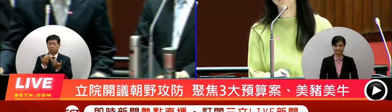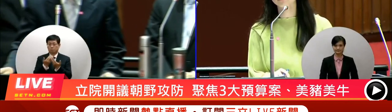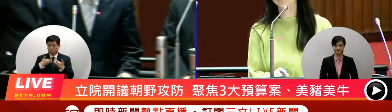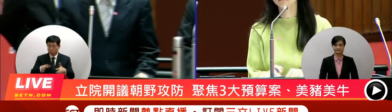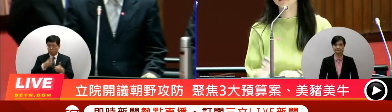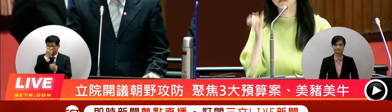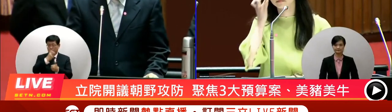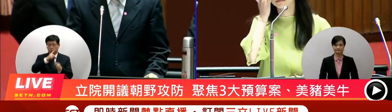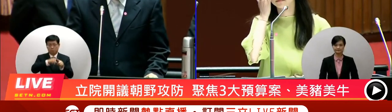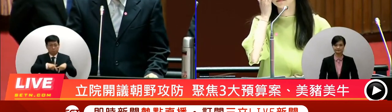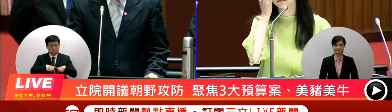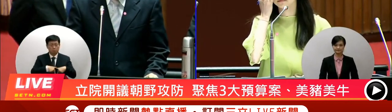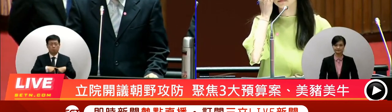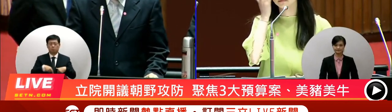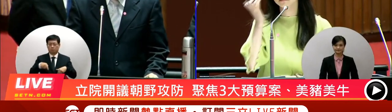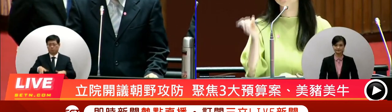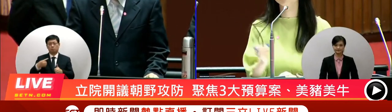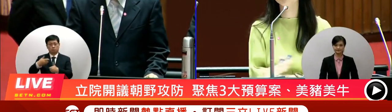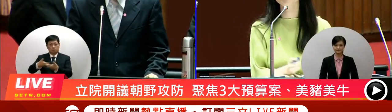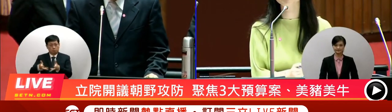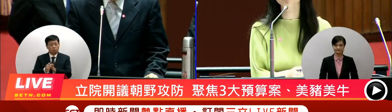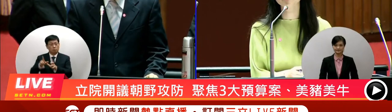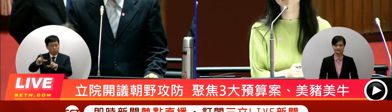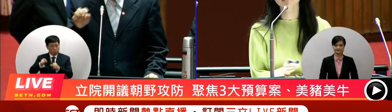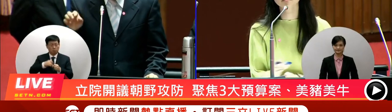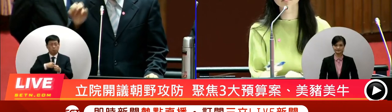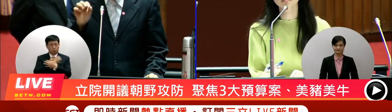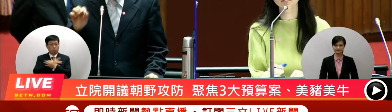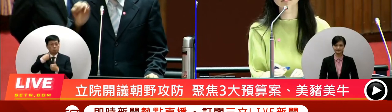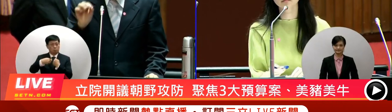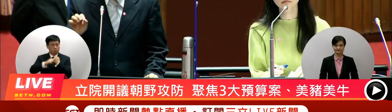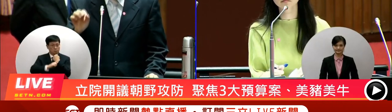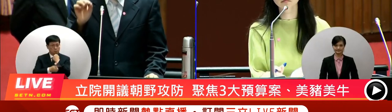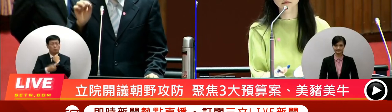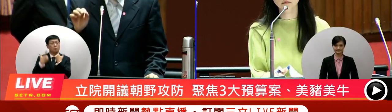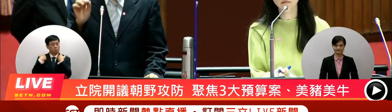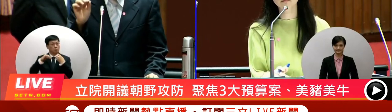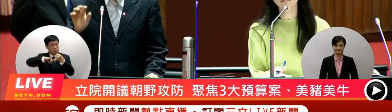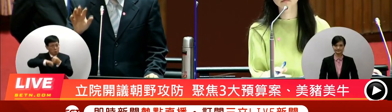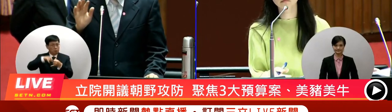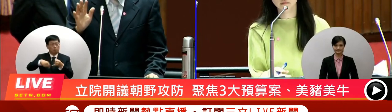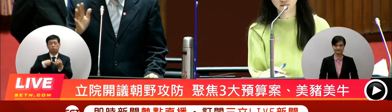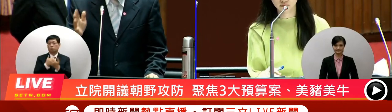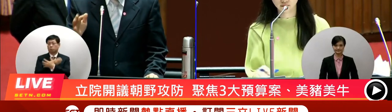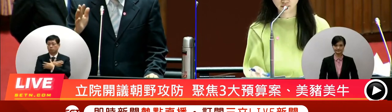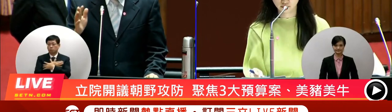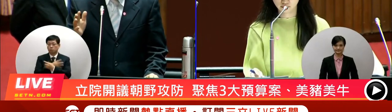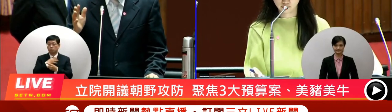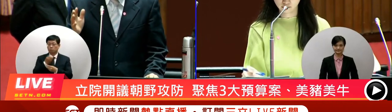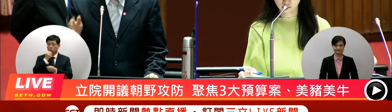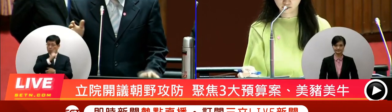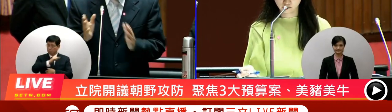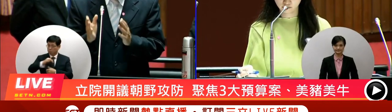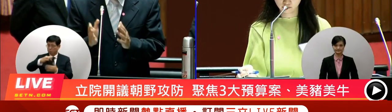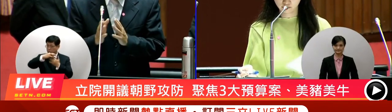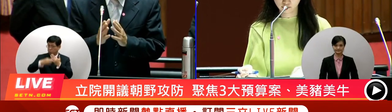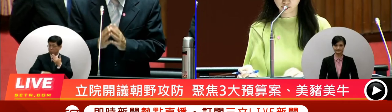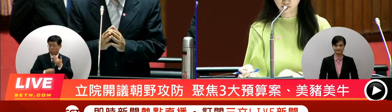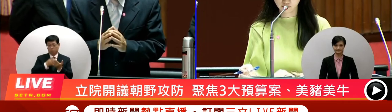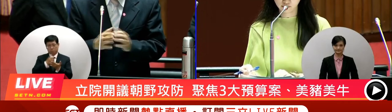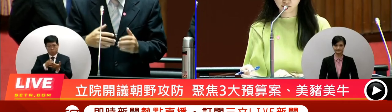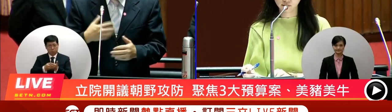的这一部分啊，那么教育部也就依照幼照法，因为原来就已经定有幼儿园这个食材使用的相关的这